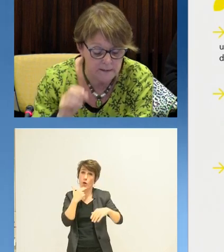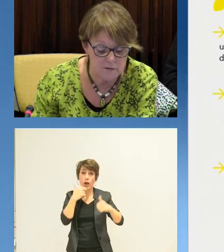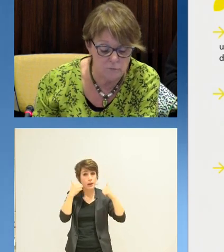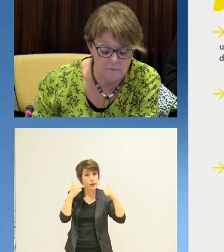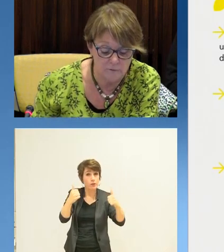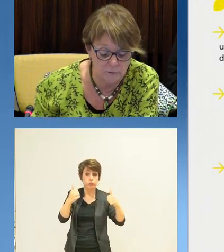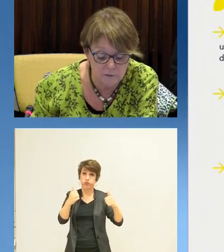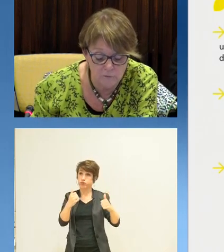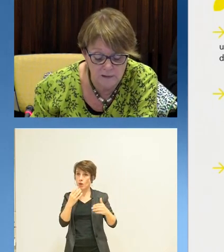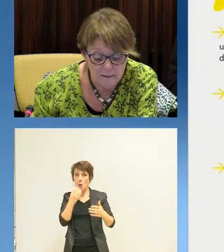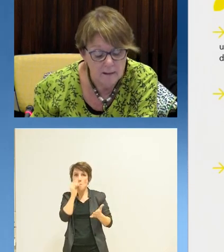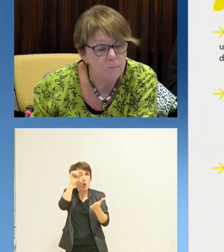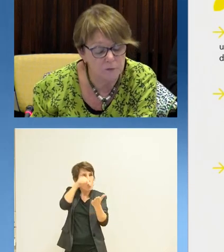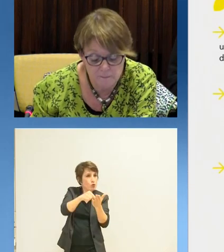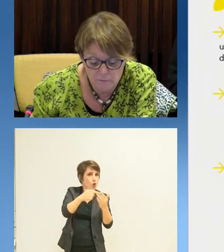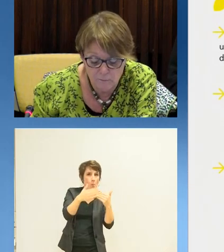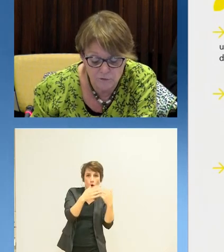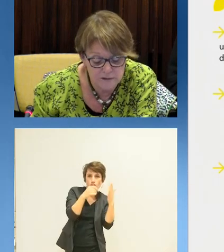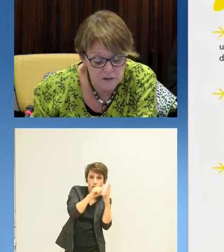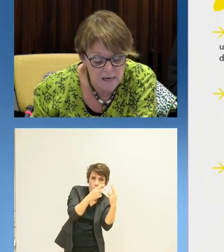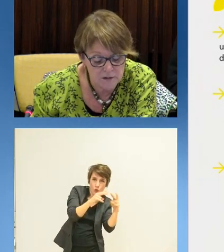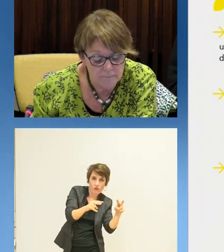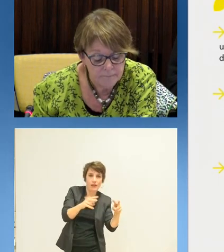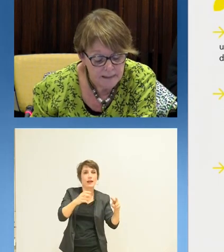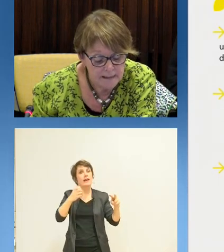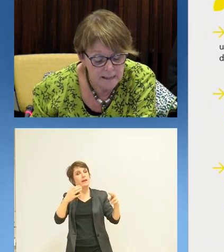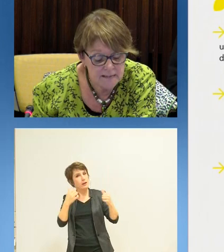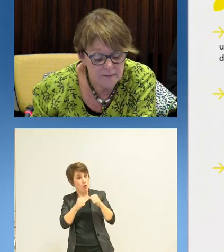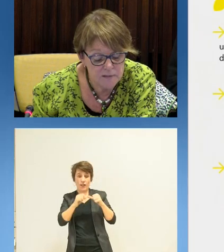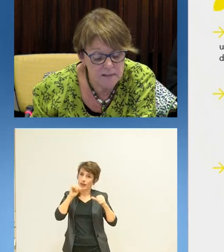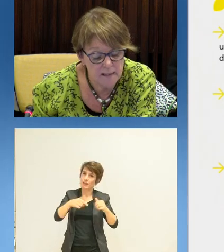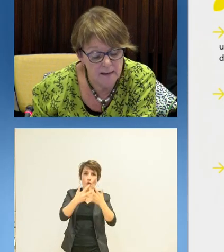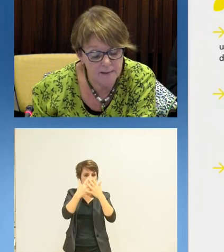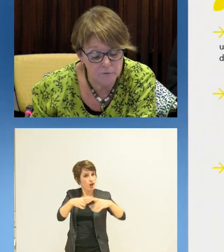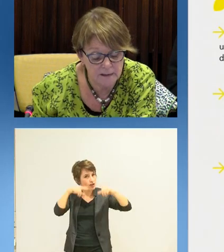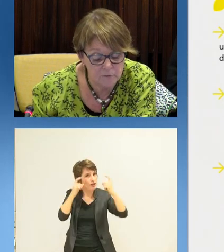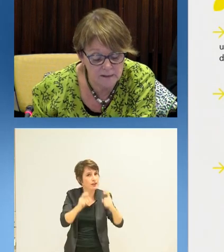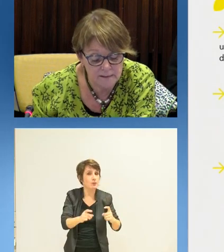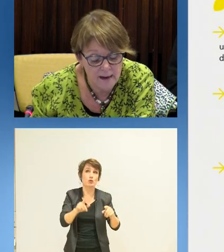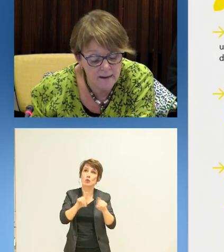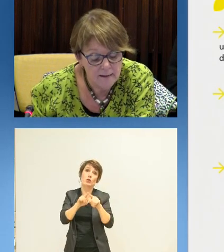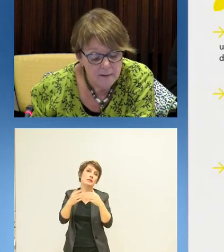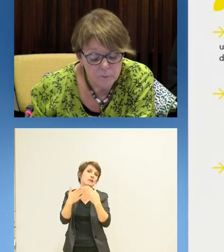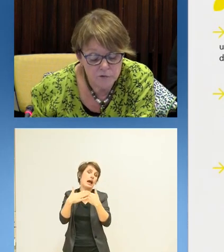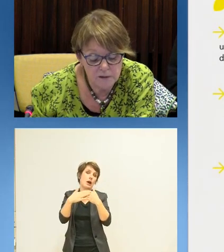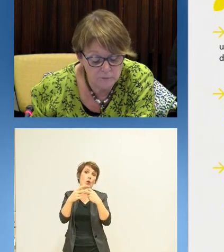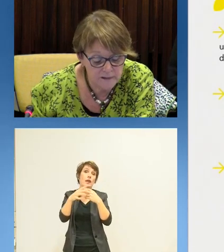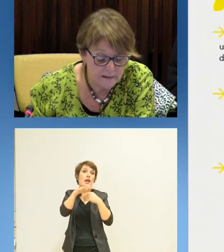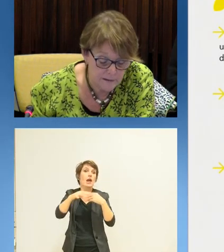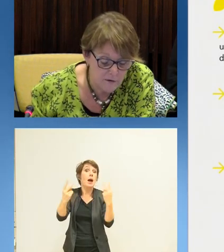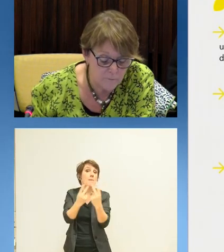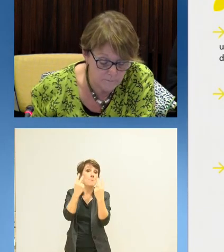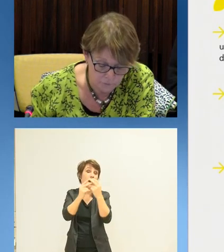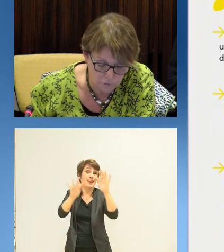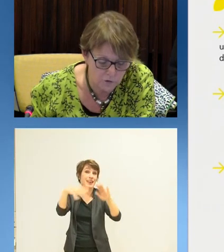situer qui se doivent d'être rénovée pour diminuer le montant des charges et grâce à aussi un parc de 14 hectares pour ce qui concerne